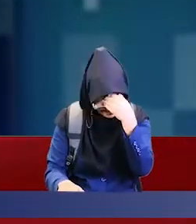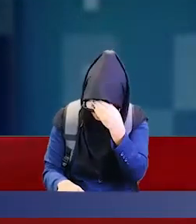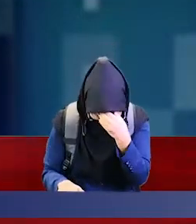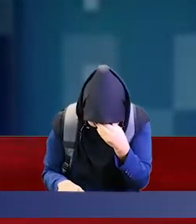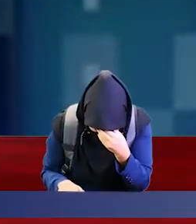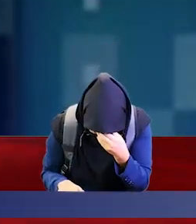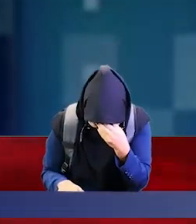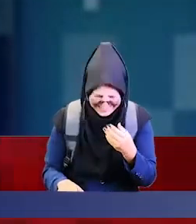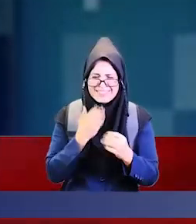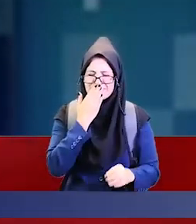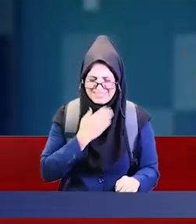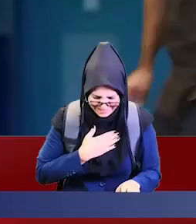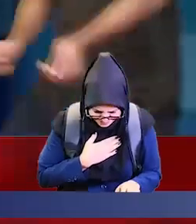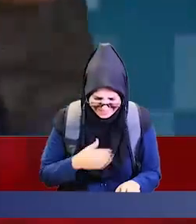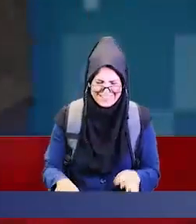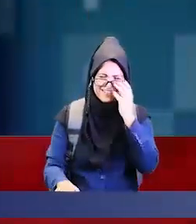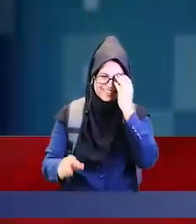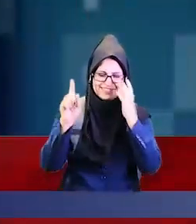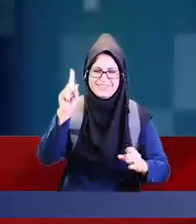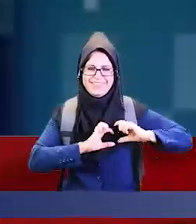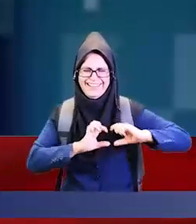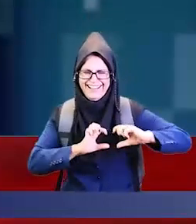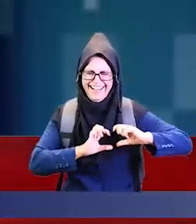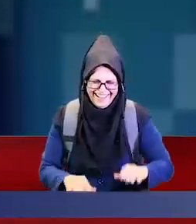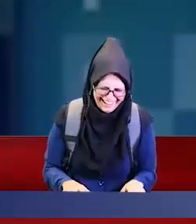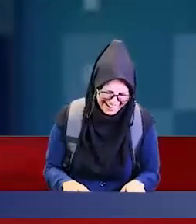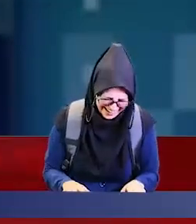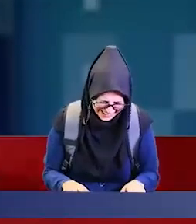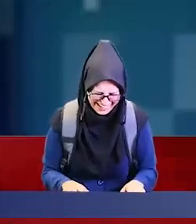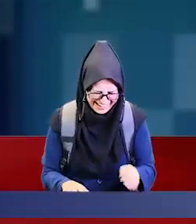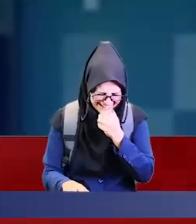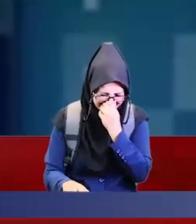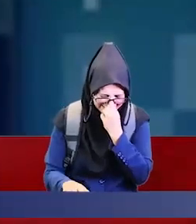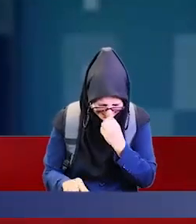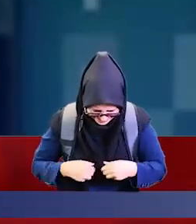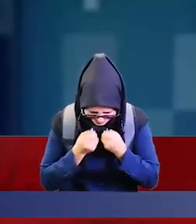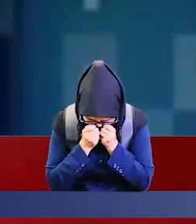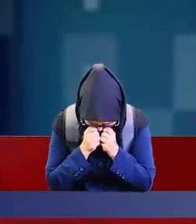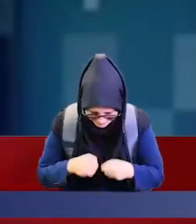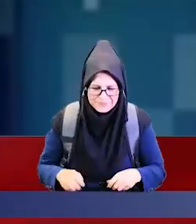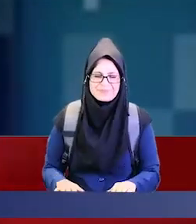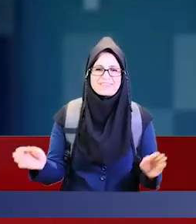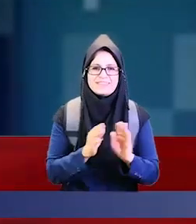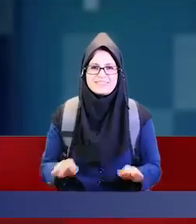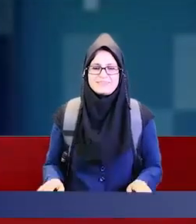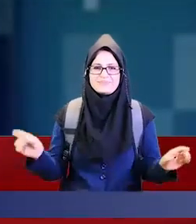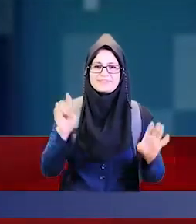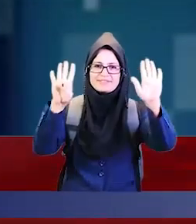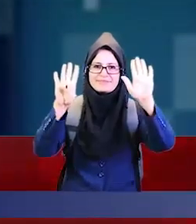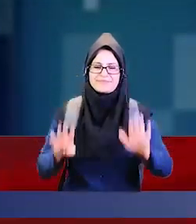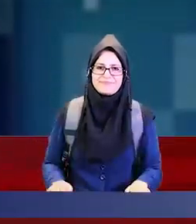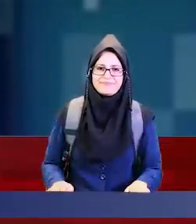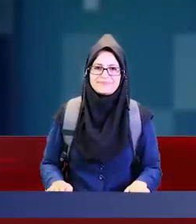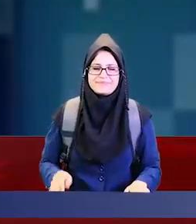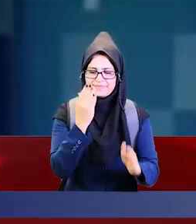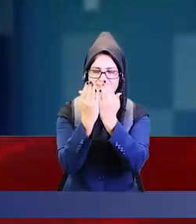منو ببخشه اول مهر ببخشید و همچنین ورود دهه 90 ها